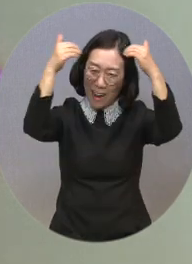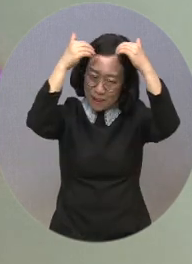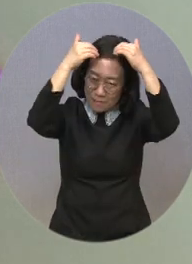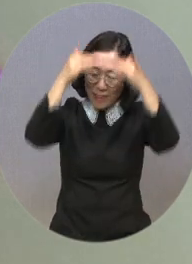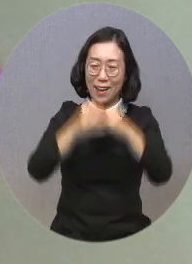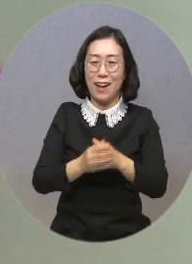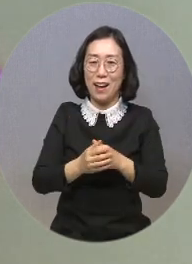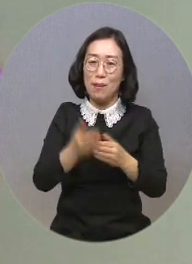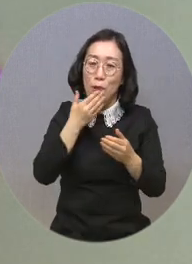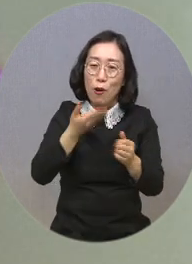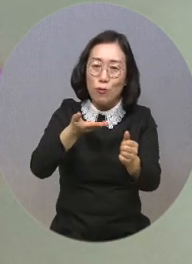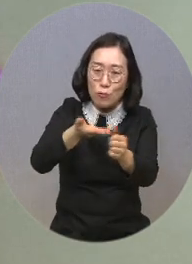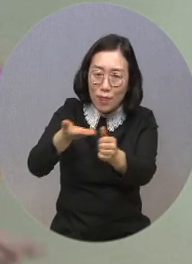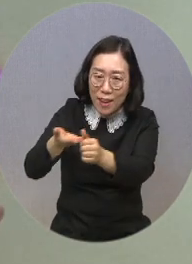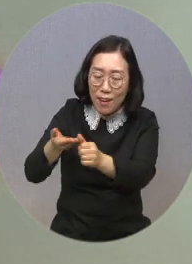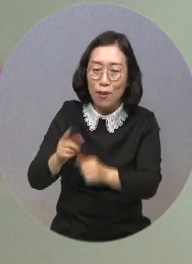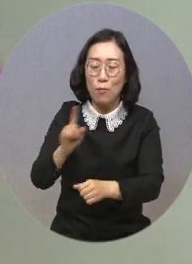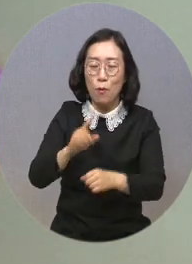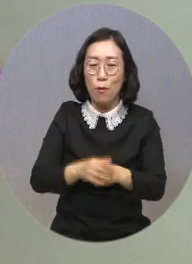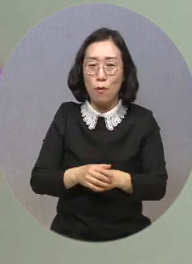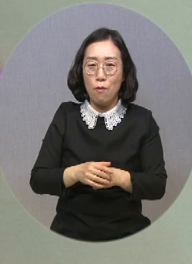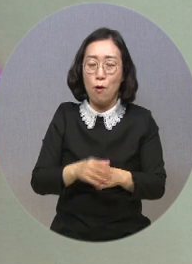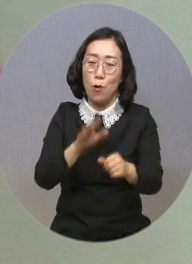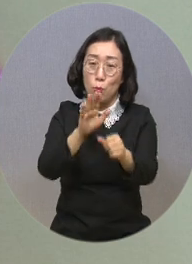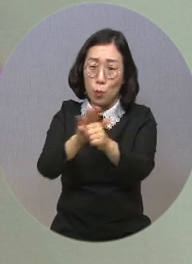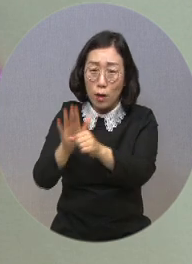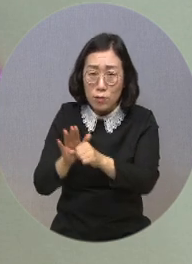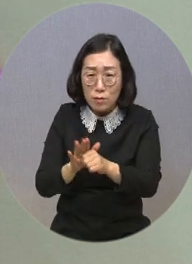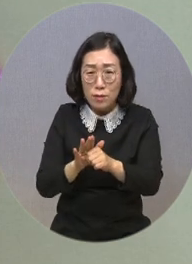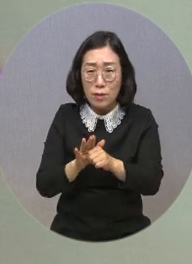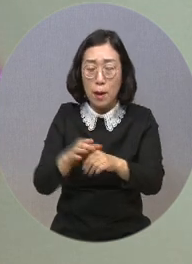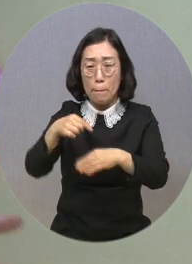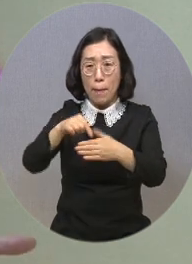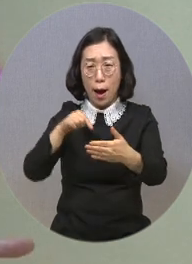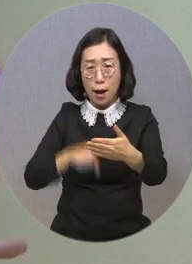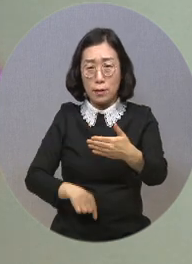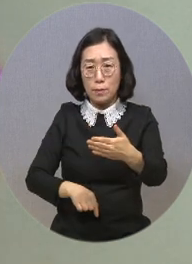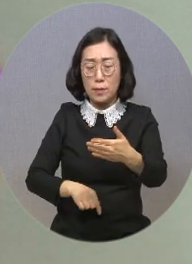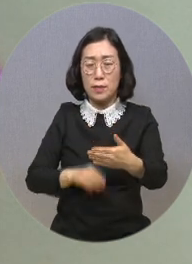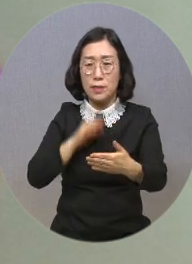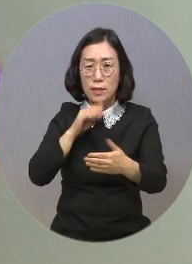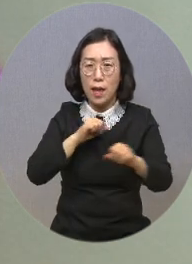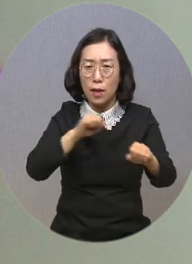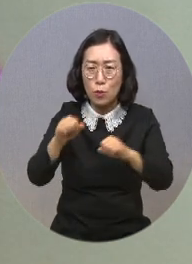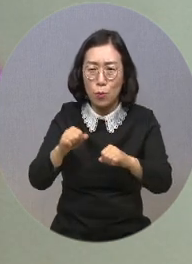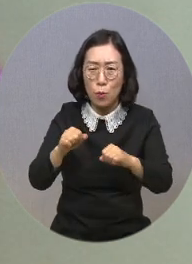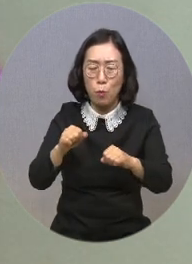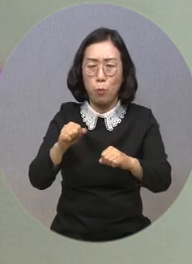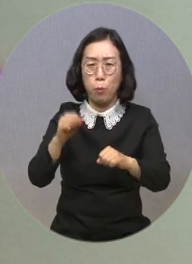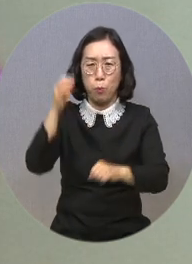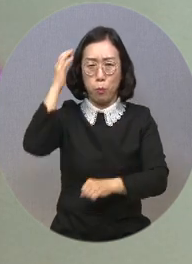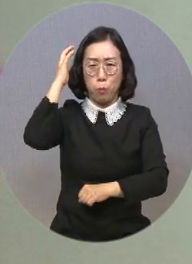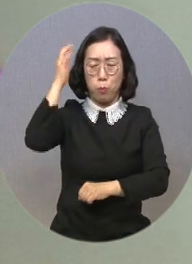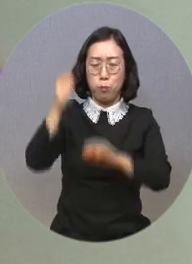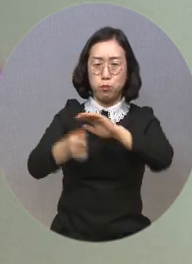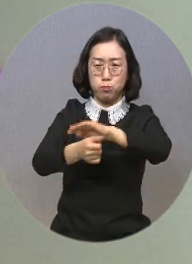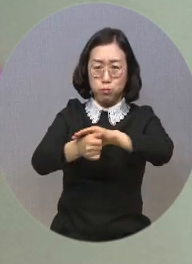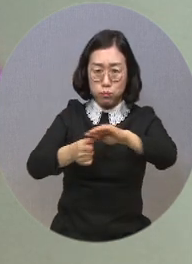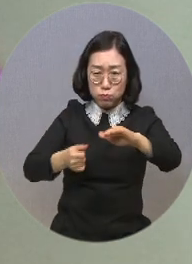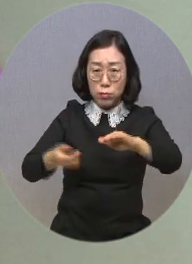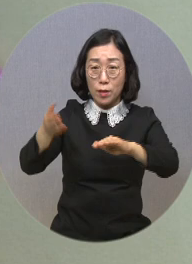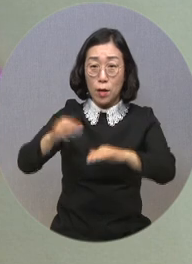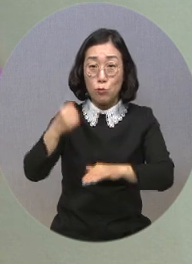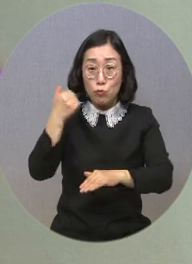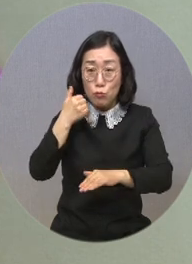드세요. 뭐가 힘들어요. 뭐 들어드리고 마음은 안 그렇죠. 네. 근데 못 해요. 근데 누군가를 통해서 그게